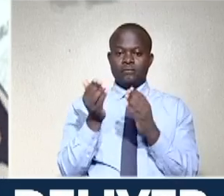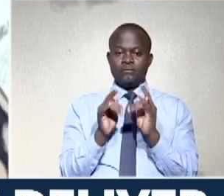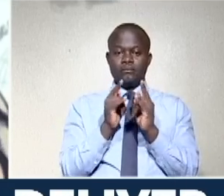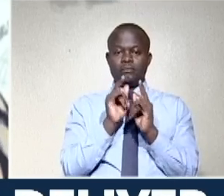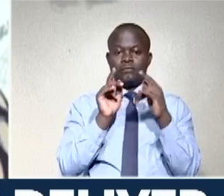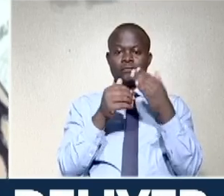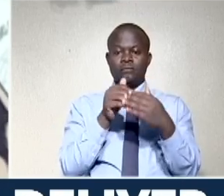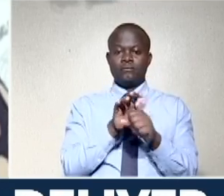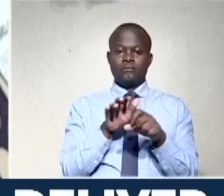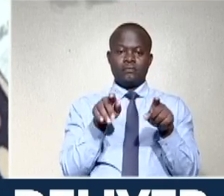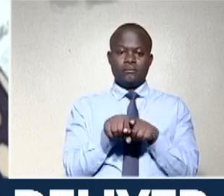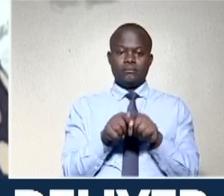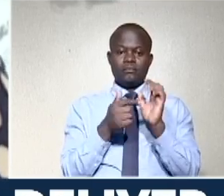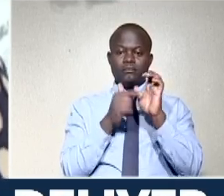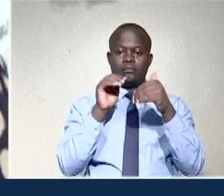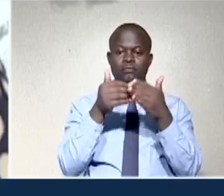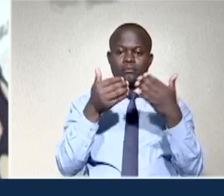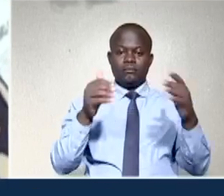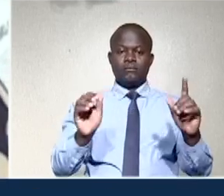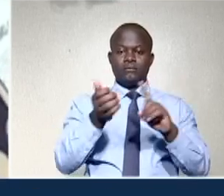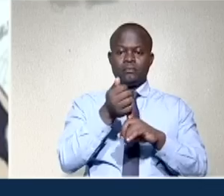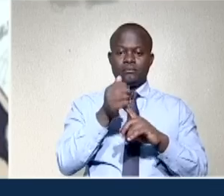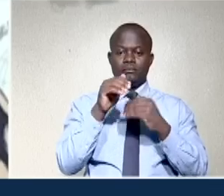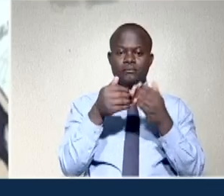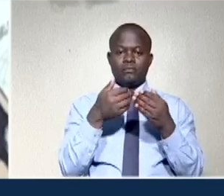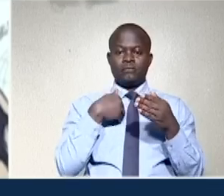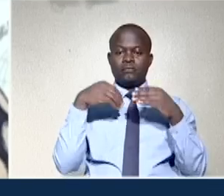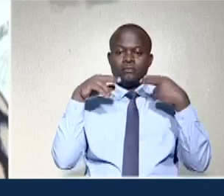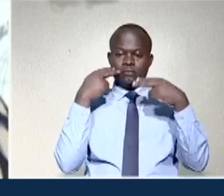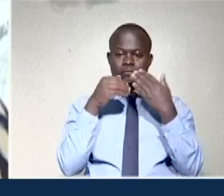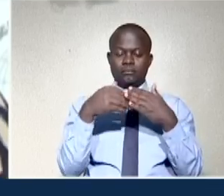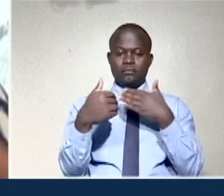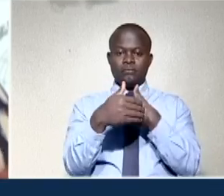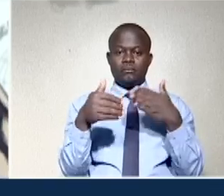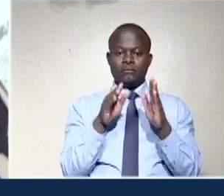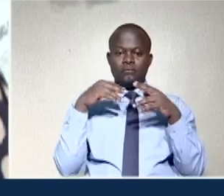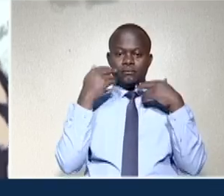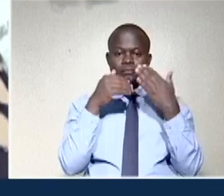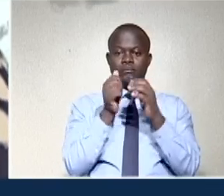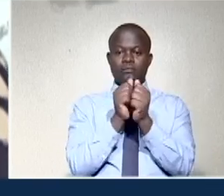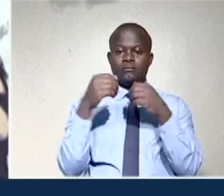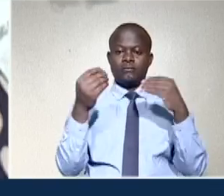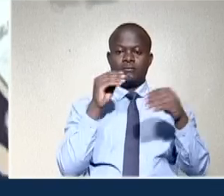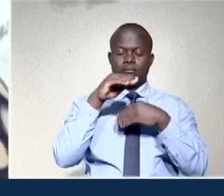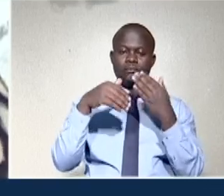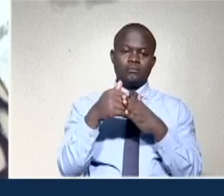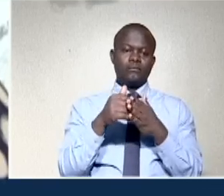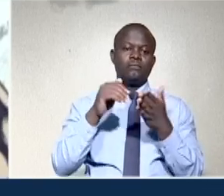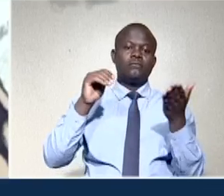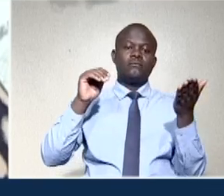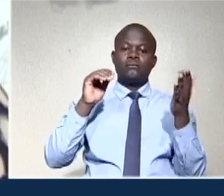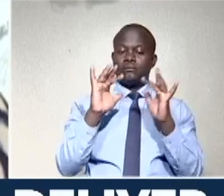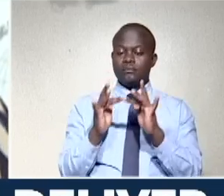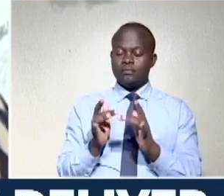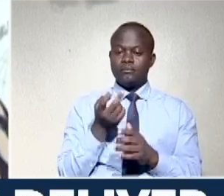y'abantu benshi gutyo, yerekana ko tumaze kugera ahantu aho dufite amahoteli, ibyuma by'amahoteli ndetse n'ibikoresho byose, serivisi za transport, za internet